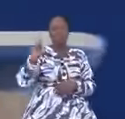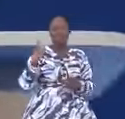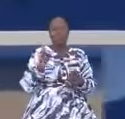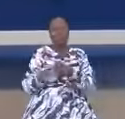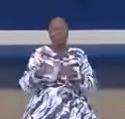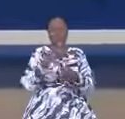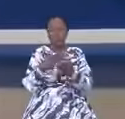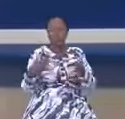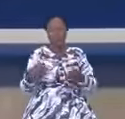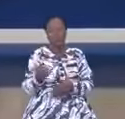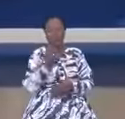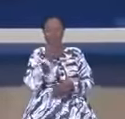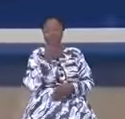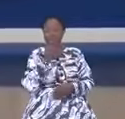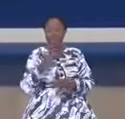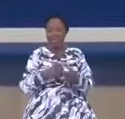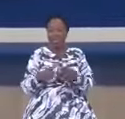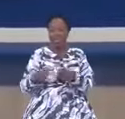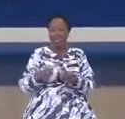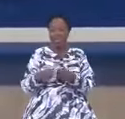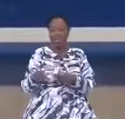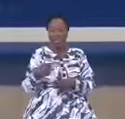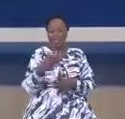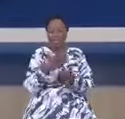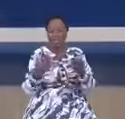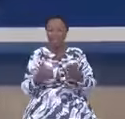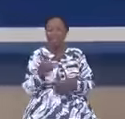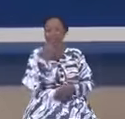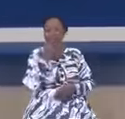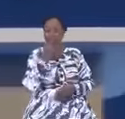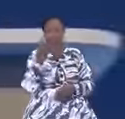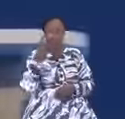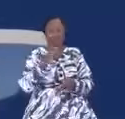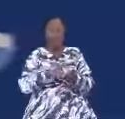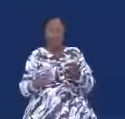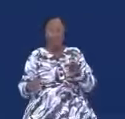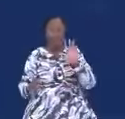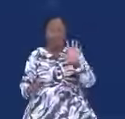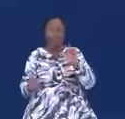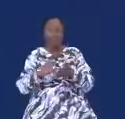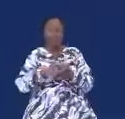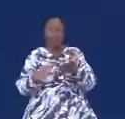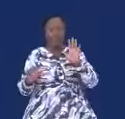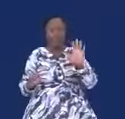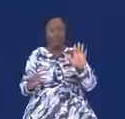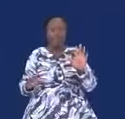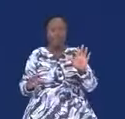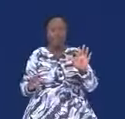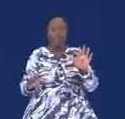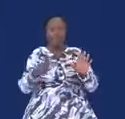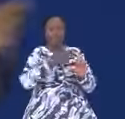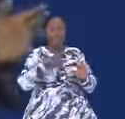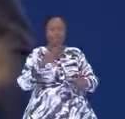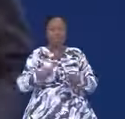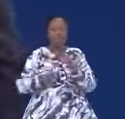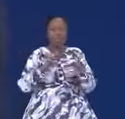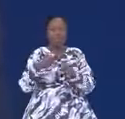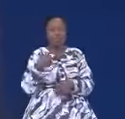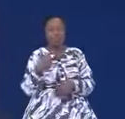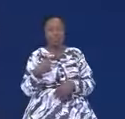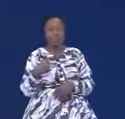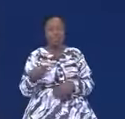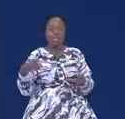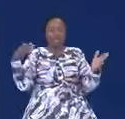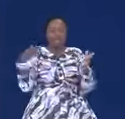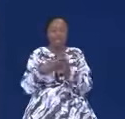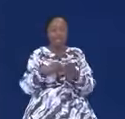et de dit quelque chose de mauvais et le le peuple un